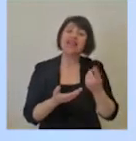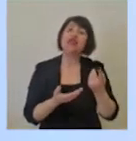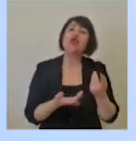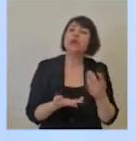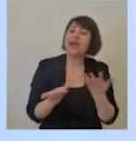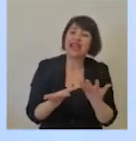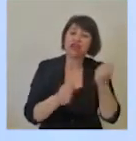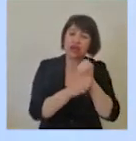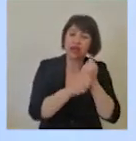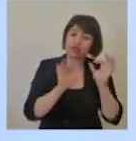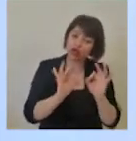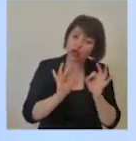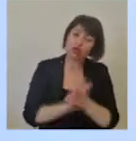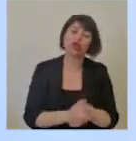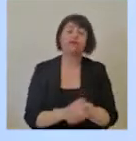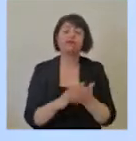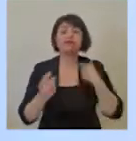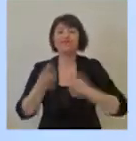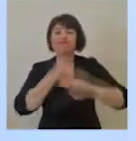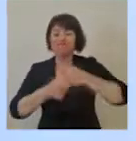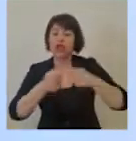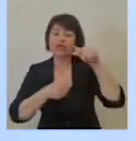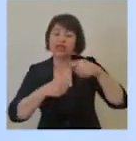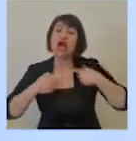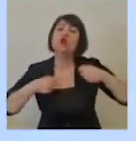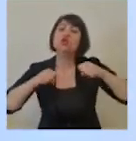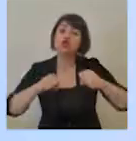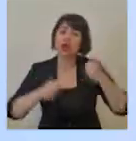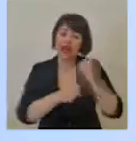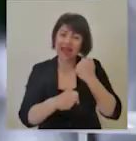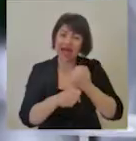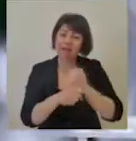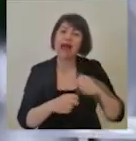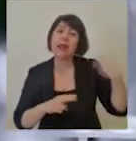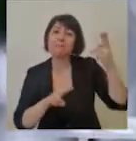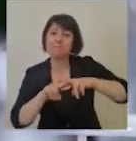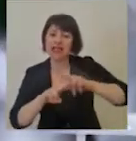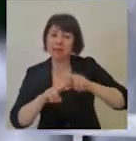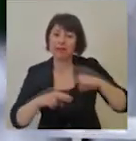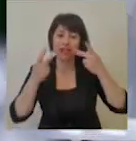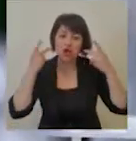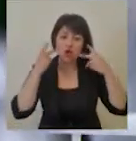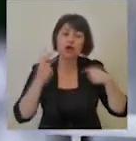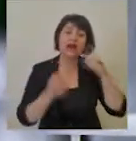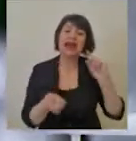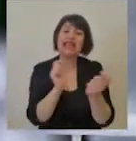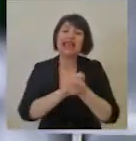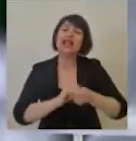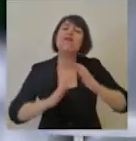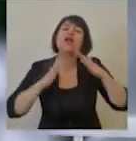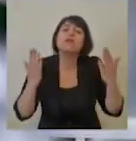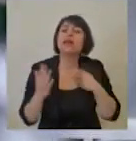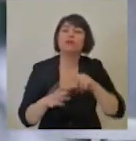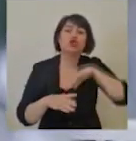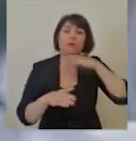العاطلين والعاطلات عن العمل. وبحسب التحليلات الاقتصادية سوق العمل بعد الكورونا رح يختلف بشكل كبير